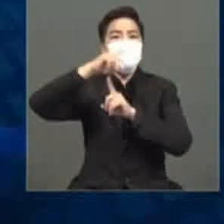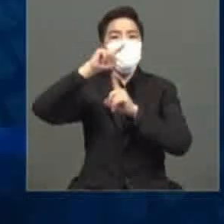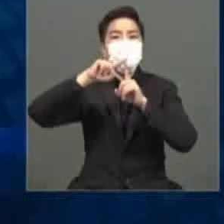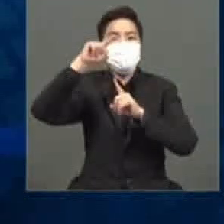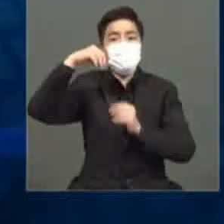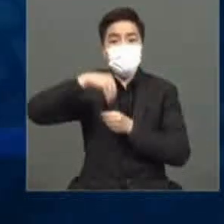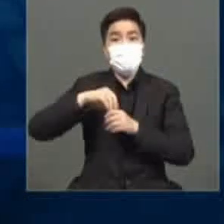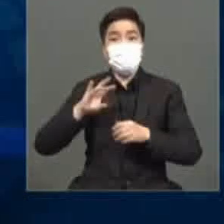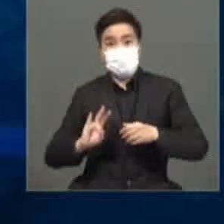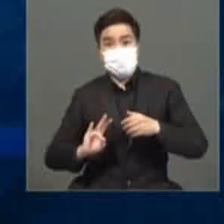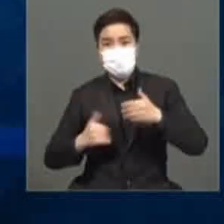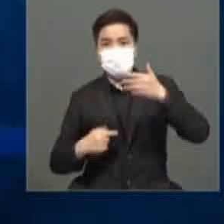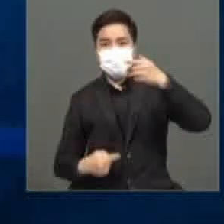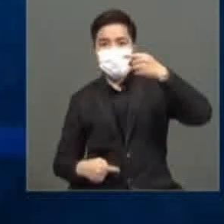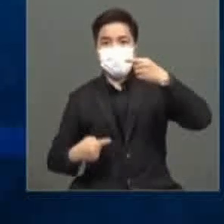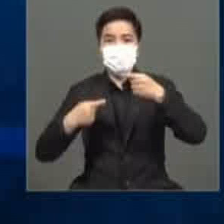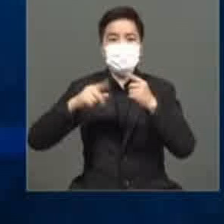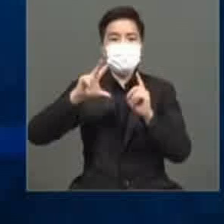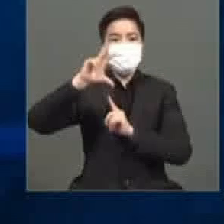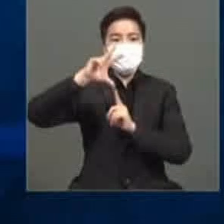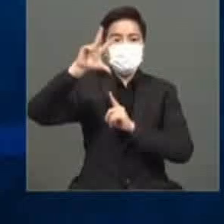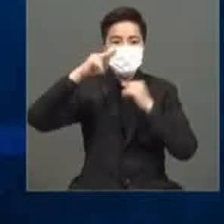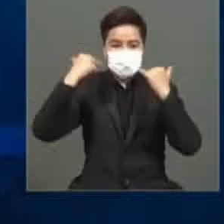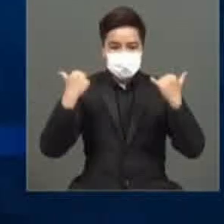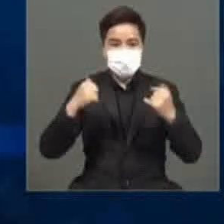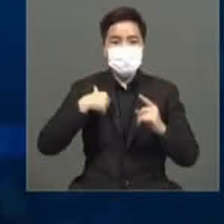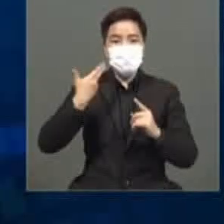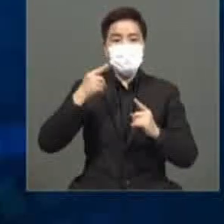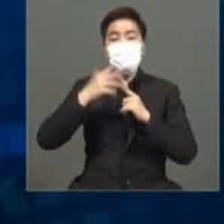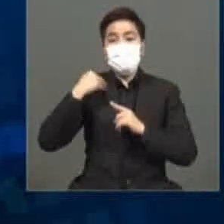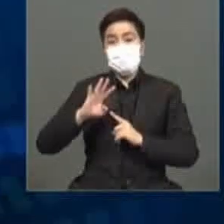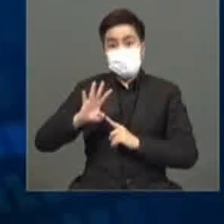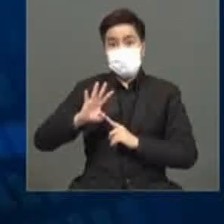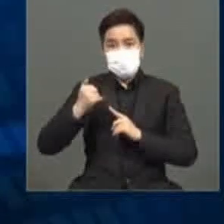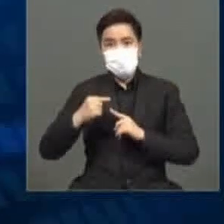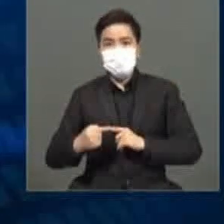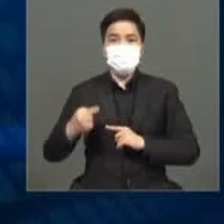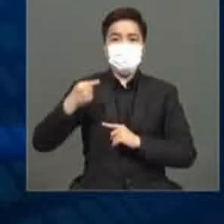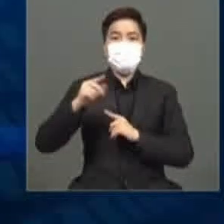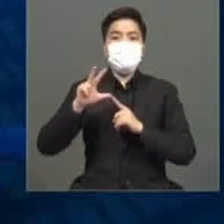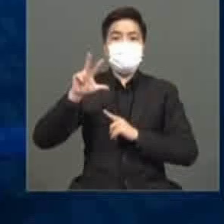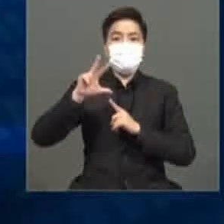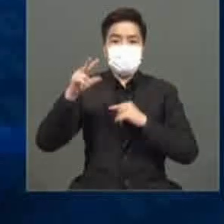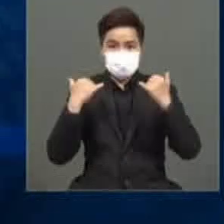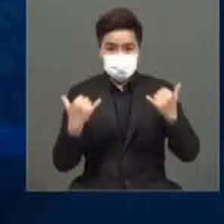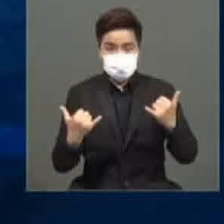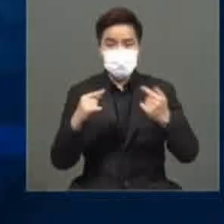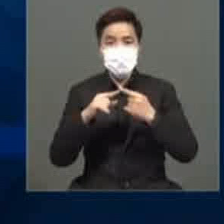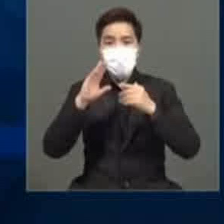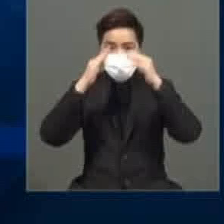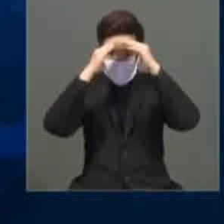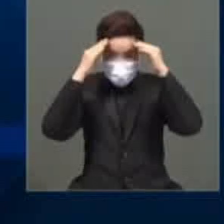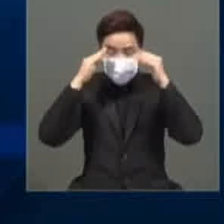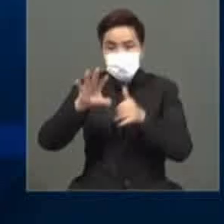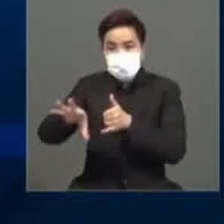คิวก่อนแต่ชื่อโรคบอกไอ้ไม่รู้จักคิว I don't know คิวโควิดมาเรียกคิวคิวคืออะไรนะ ค ิ